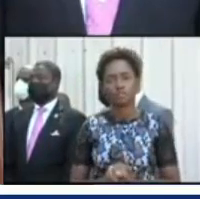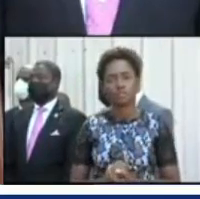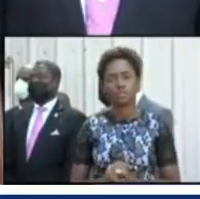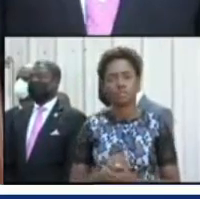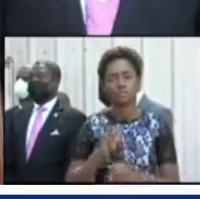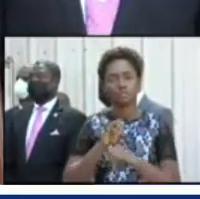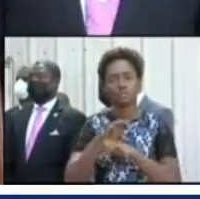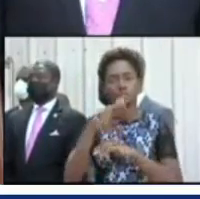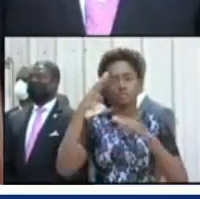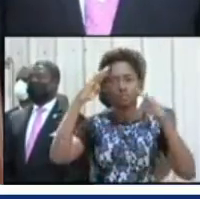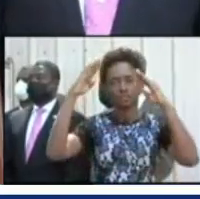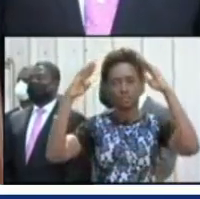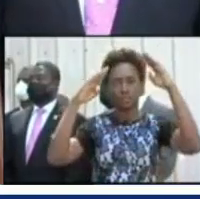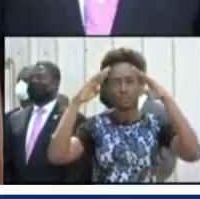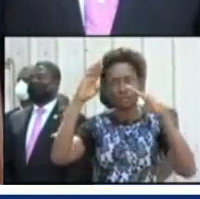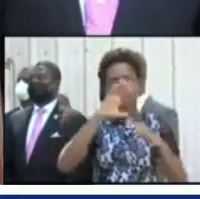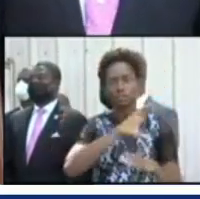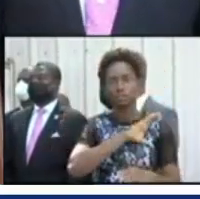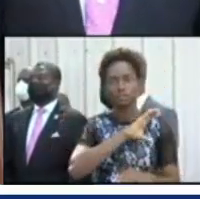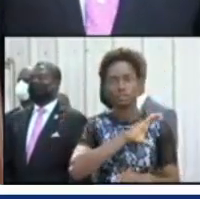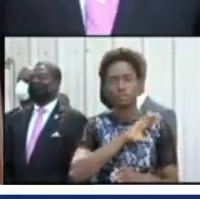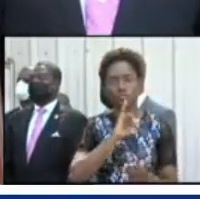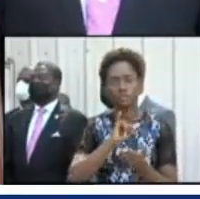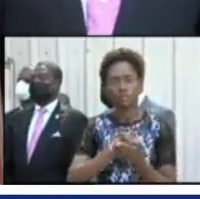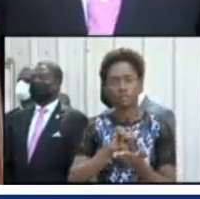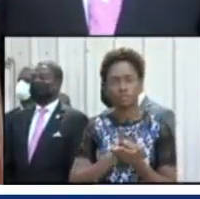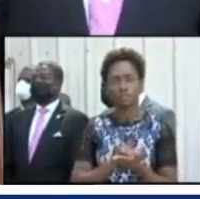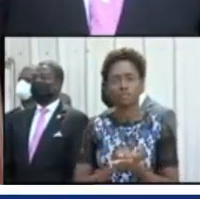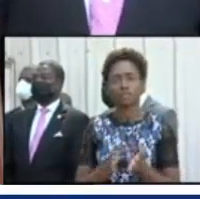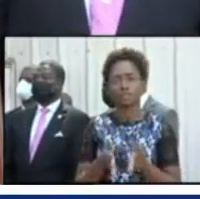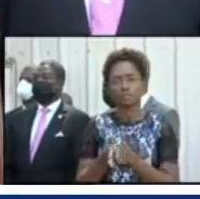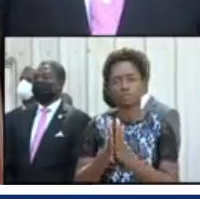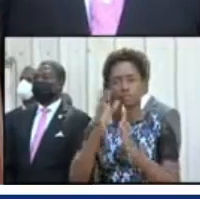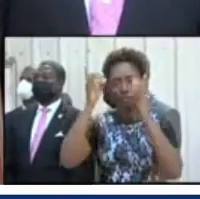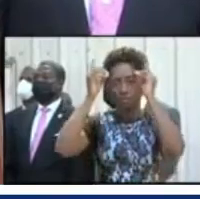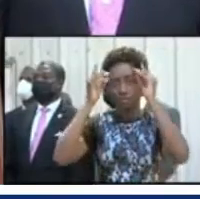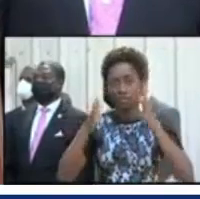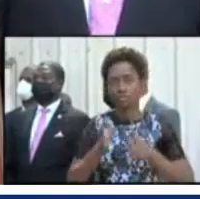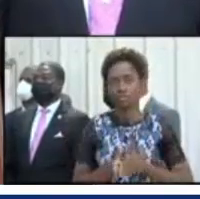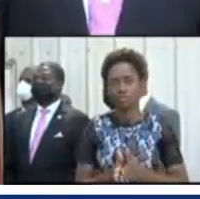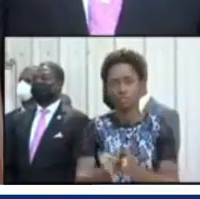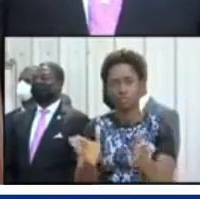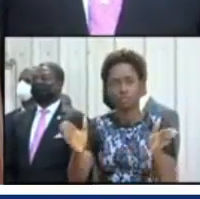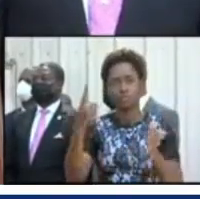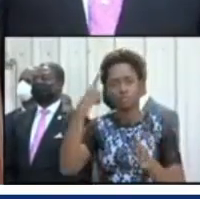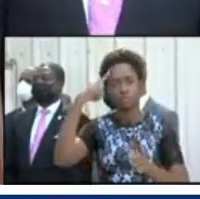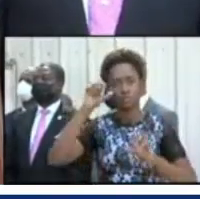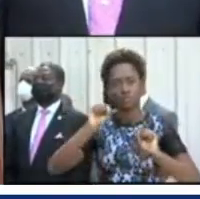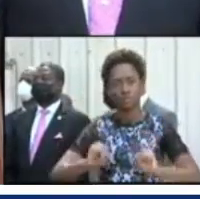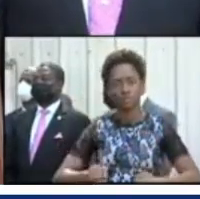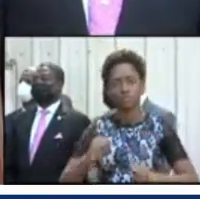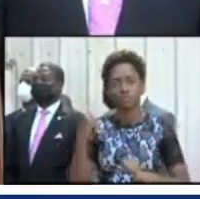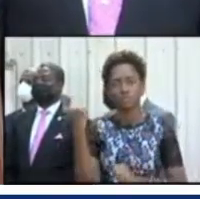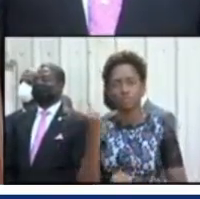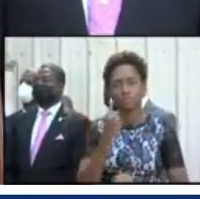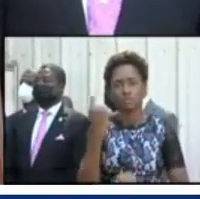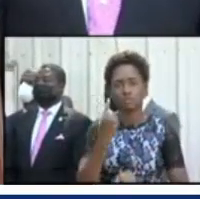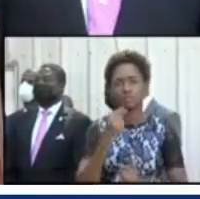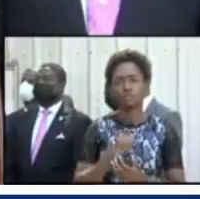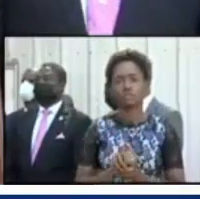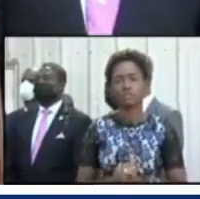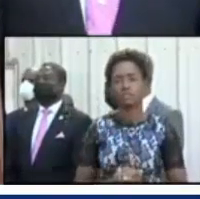gros coup de chapeau par les policiers ça, et demander au directeur général là, pour le capable toujours